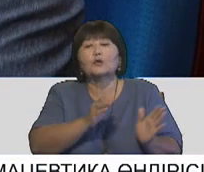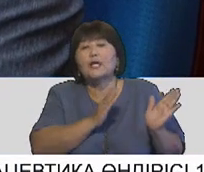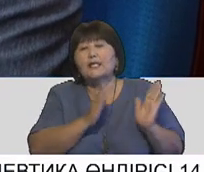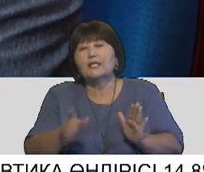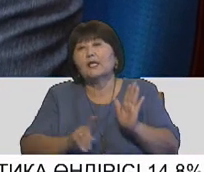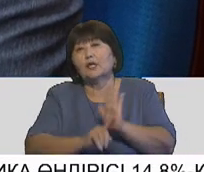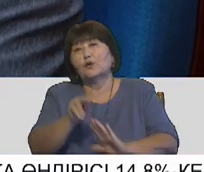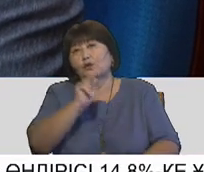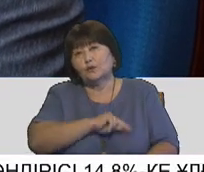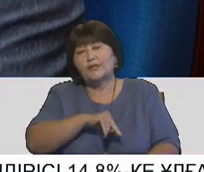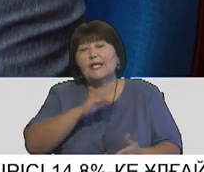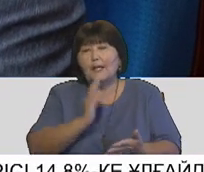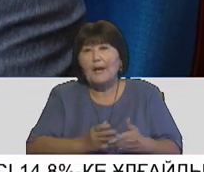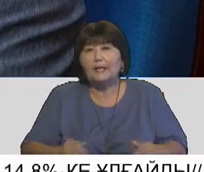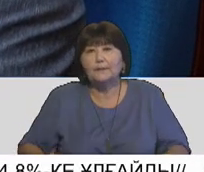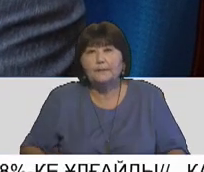келтіру жұмыстары да бар.